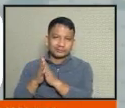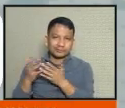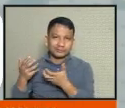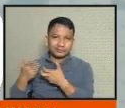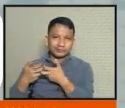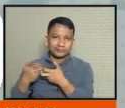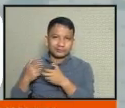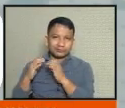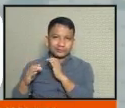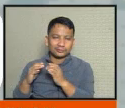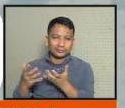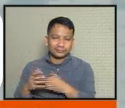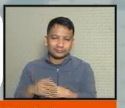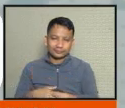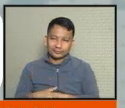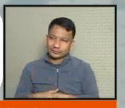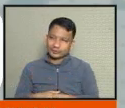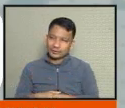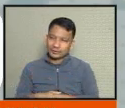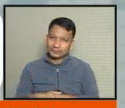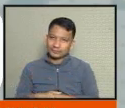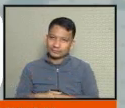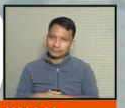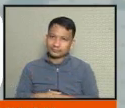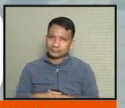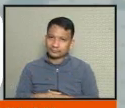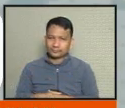Hello po. Sir, kausapin mo siya.